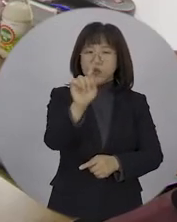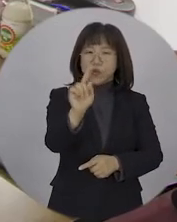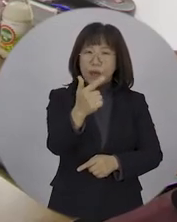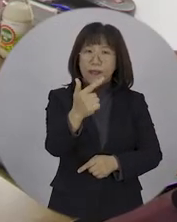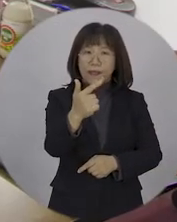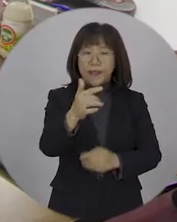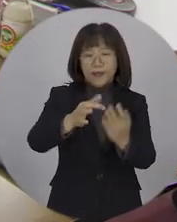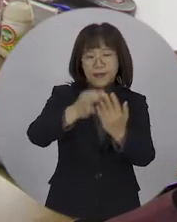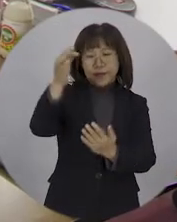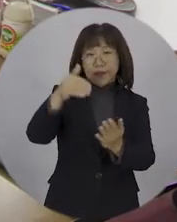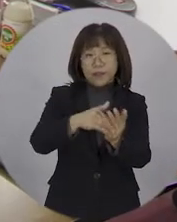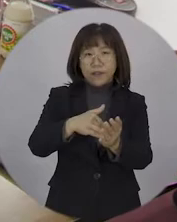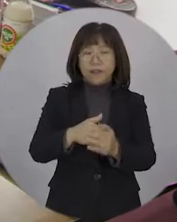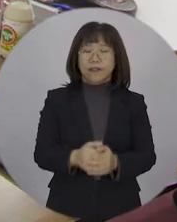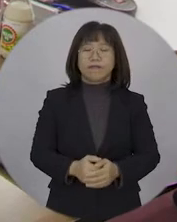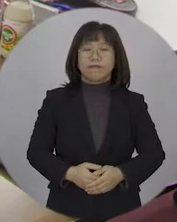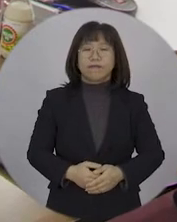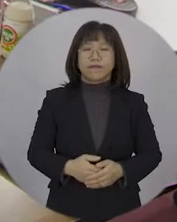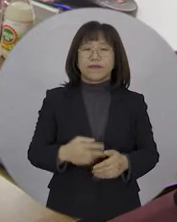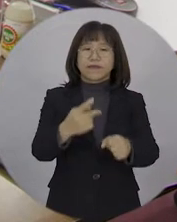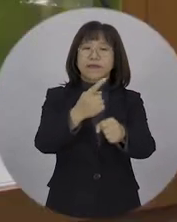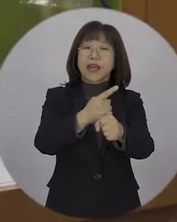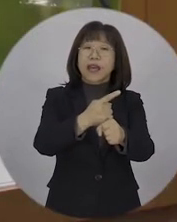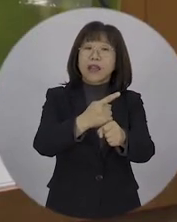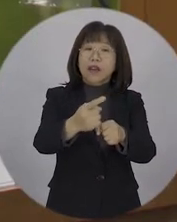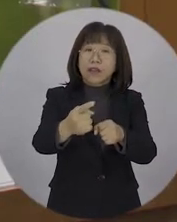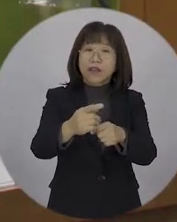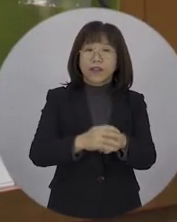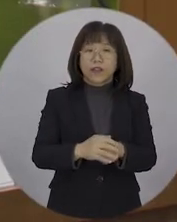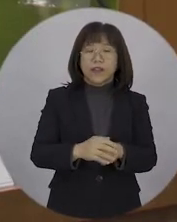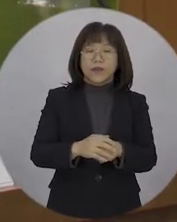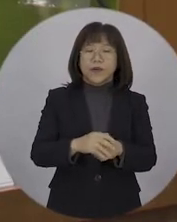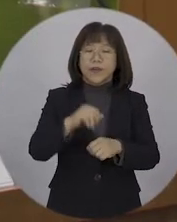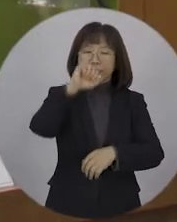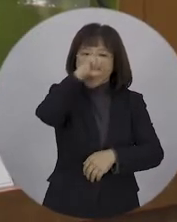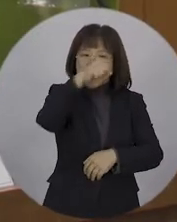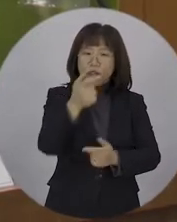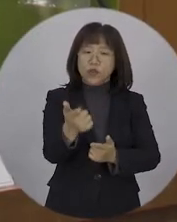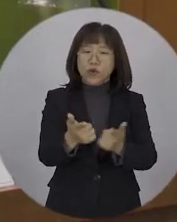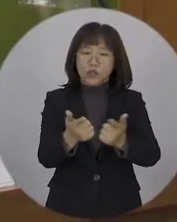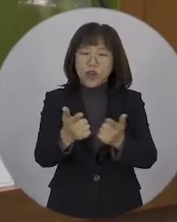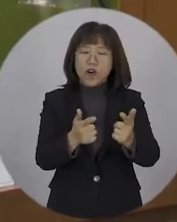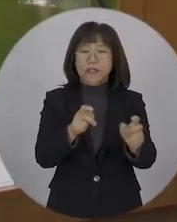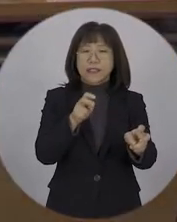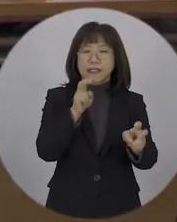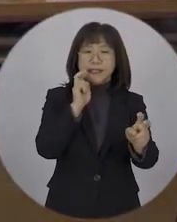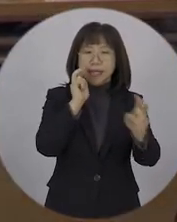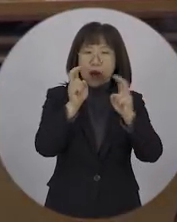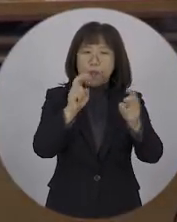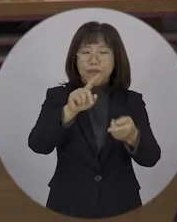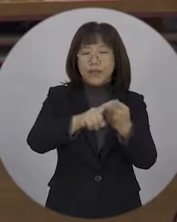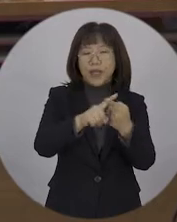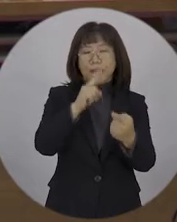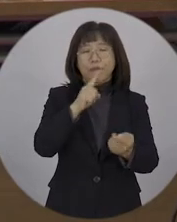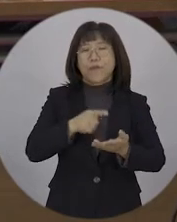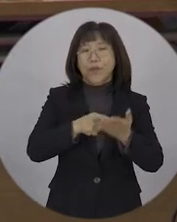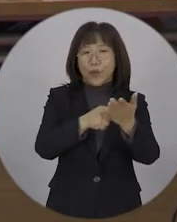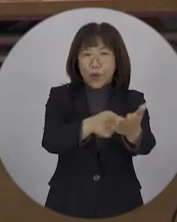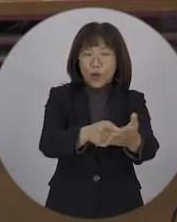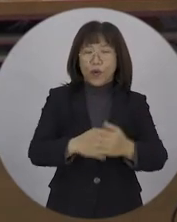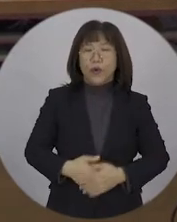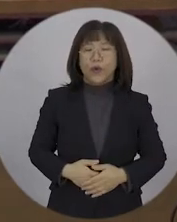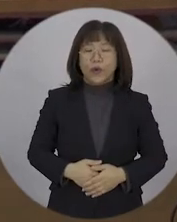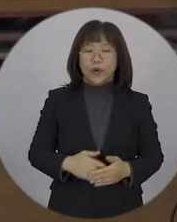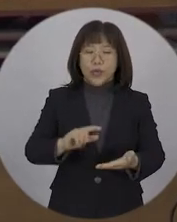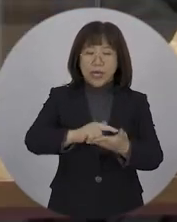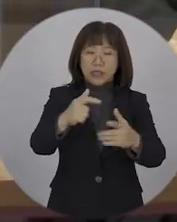선출했습니다. 이어 2022년 지역사회 혁신계획 실행사업 예산 조정안 및 사업 현안 등에 대한 보고가